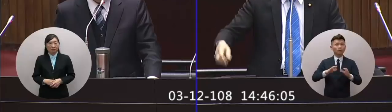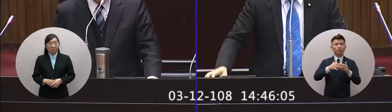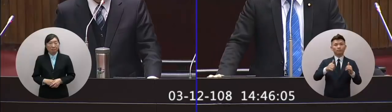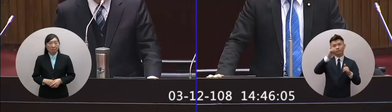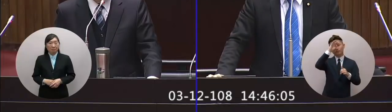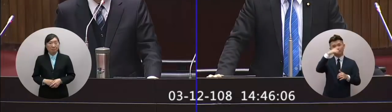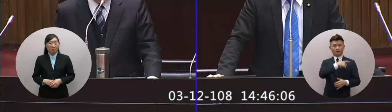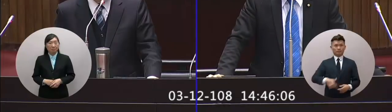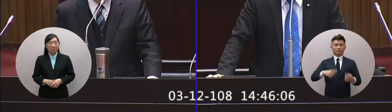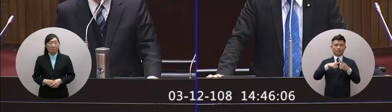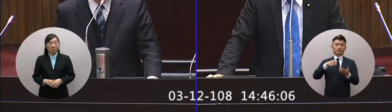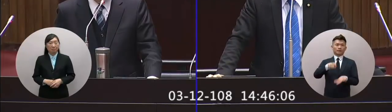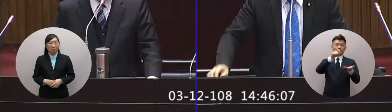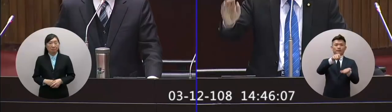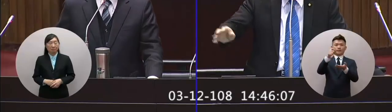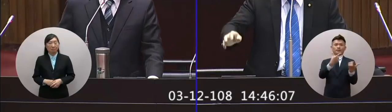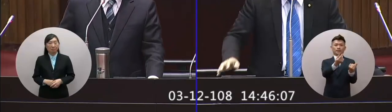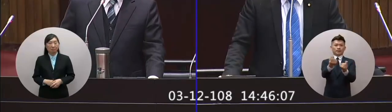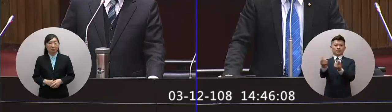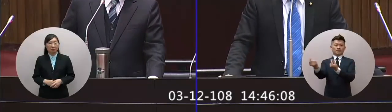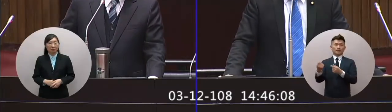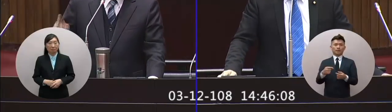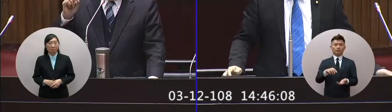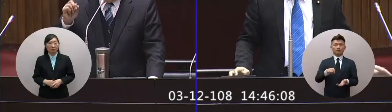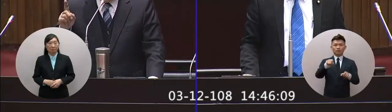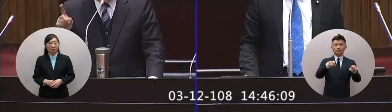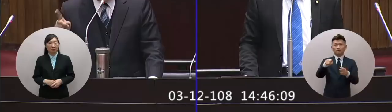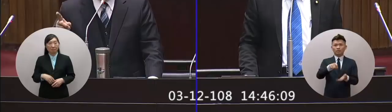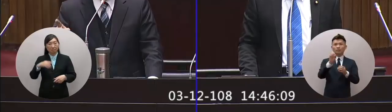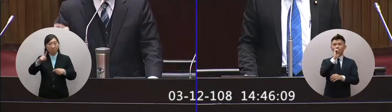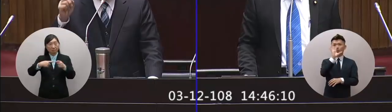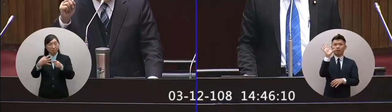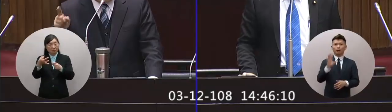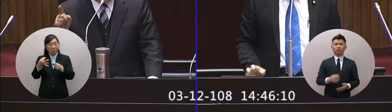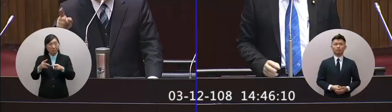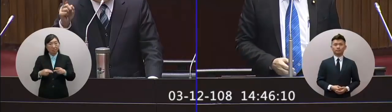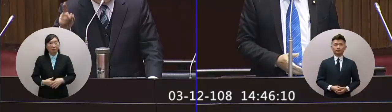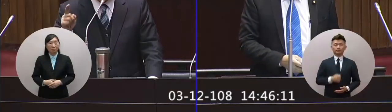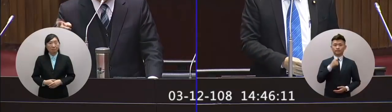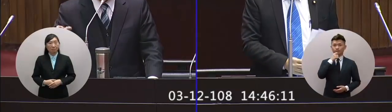人通通说要做二次年改嘛，但是他们通通没有提案。 年金改革